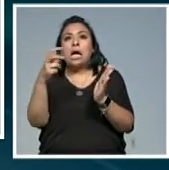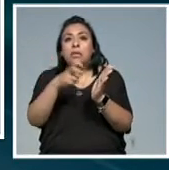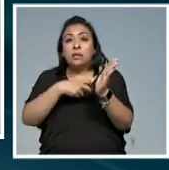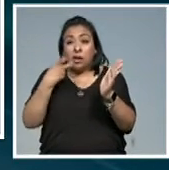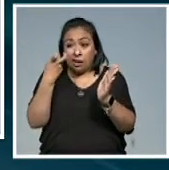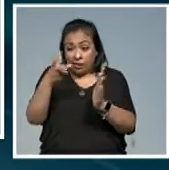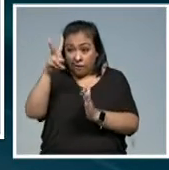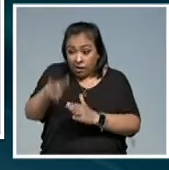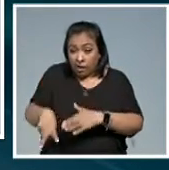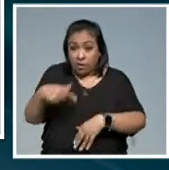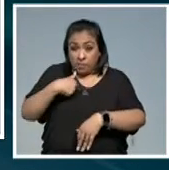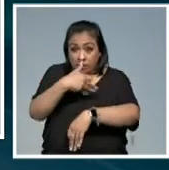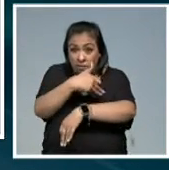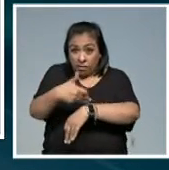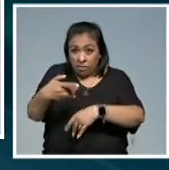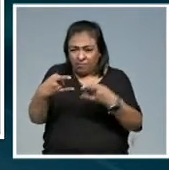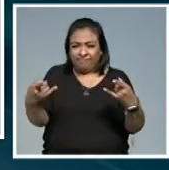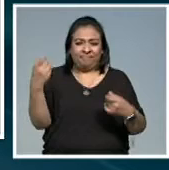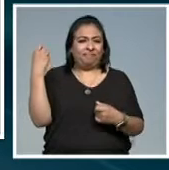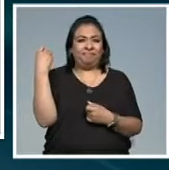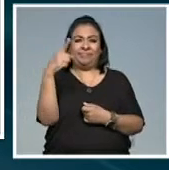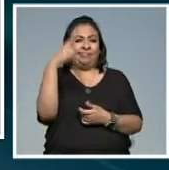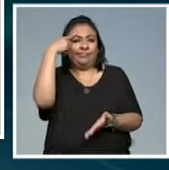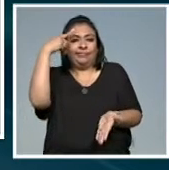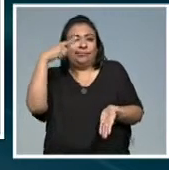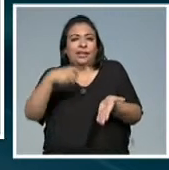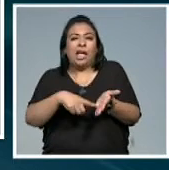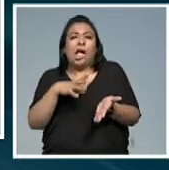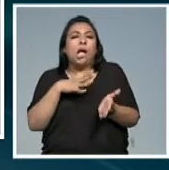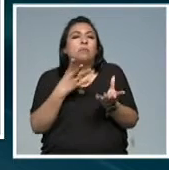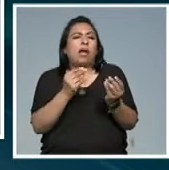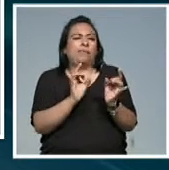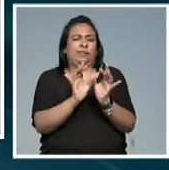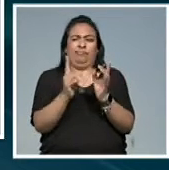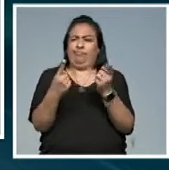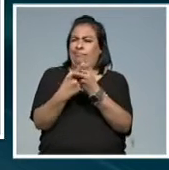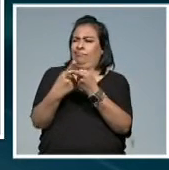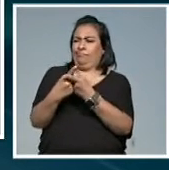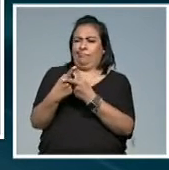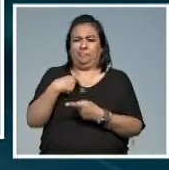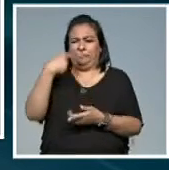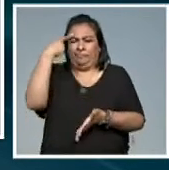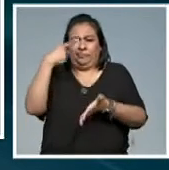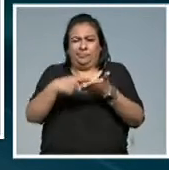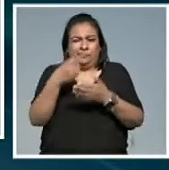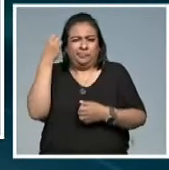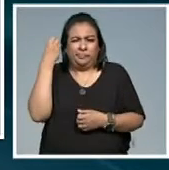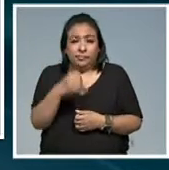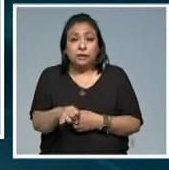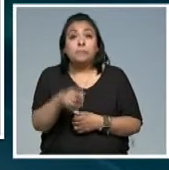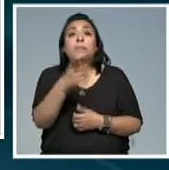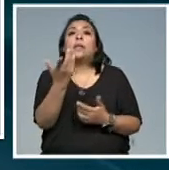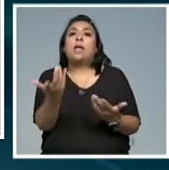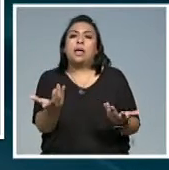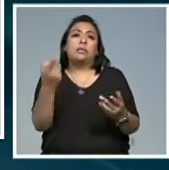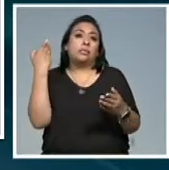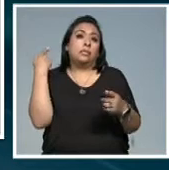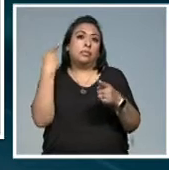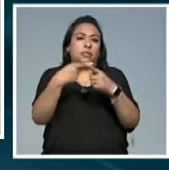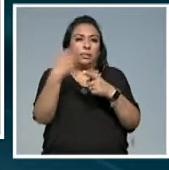vera storia della mia famiglia, non mi avrebbero creduto perché ci sono tante circostanze paradossali e improbabili. E quindi per molto tempo,